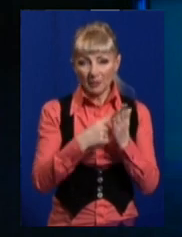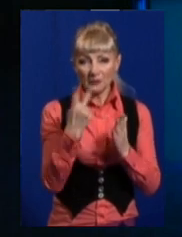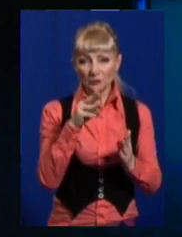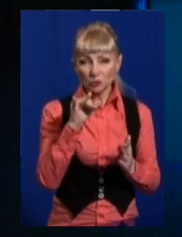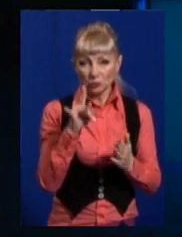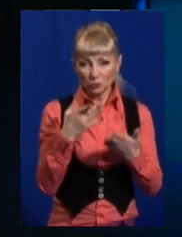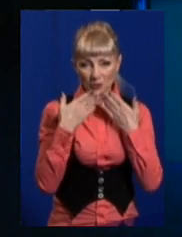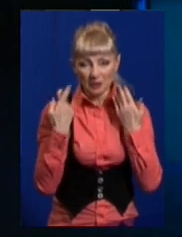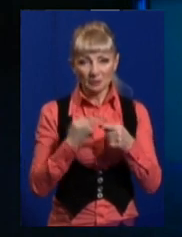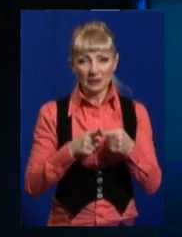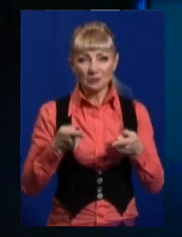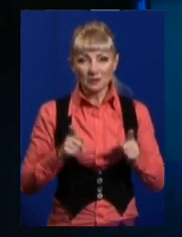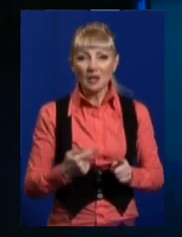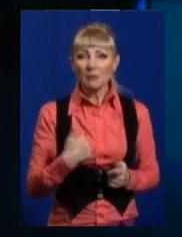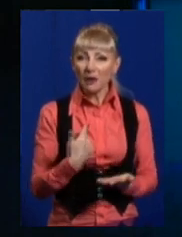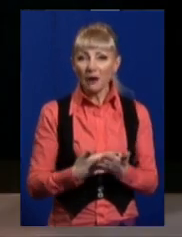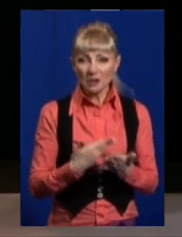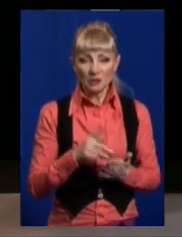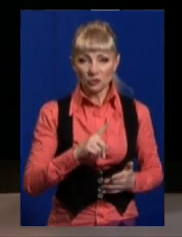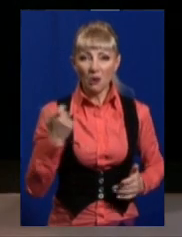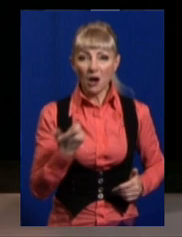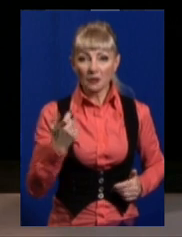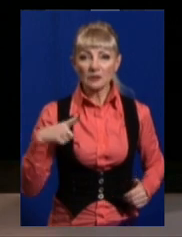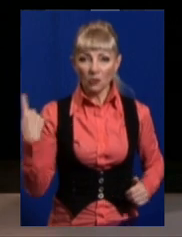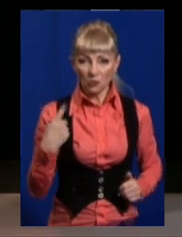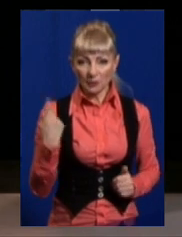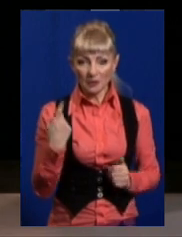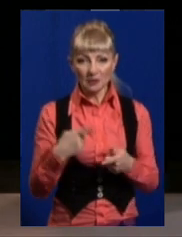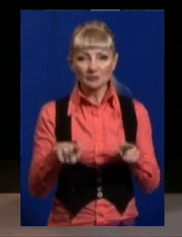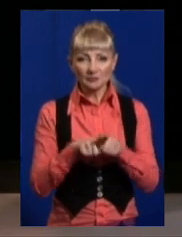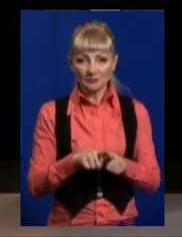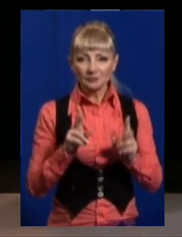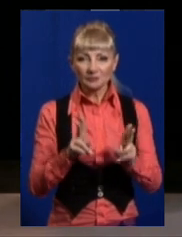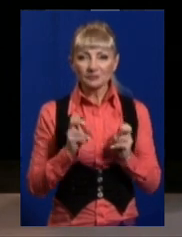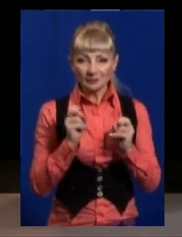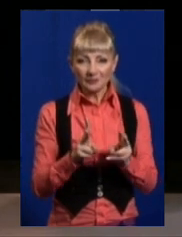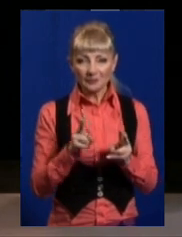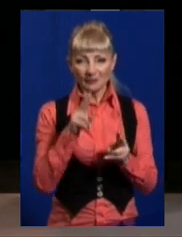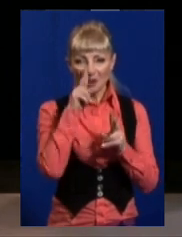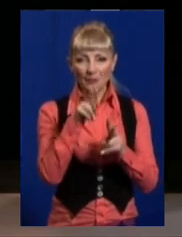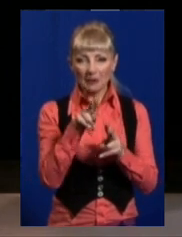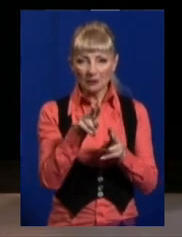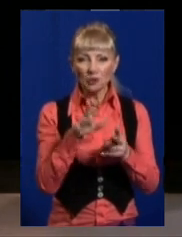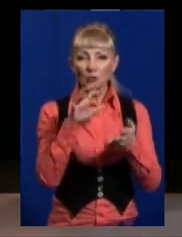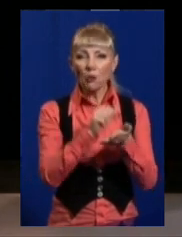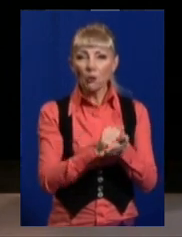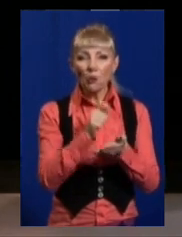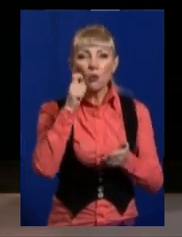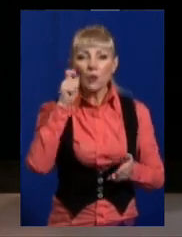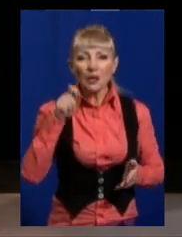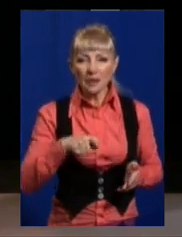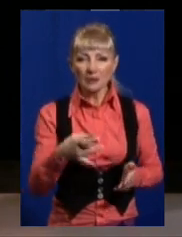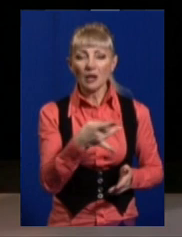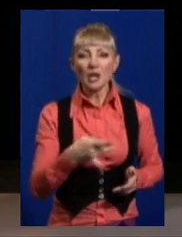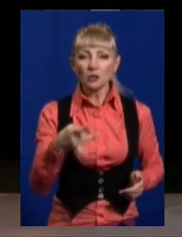дійсно мені здається, що Харківській області, так само як і підконтрольним Україні